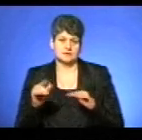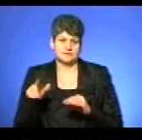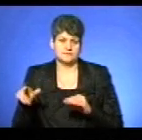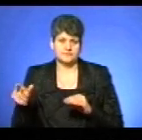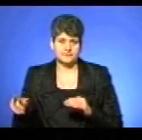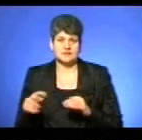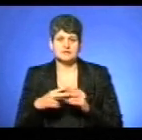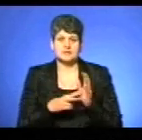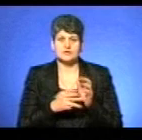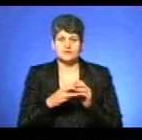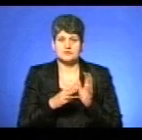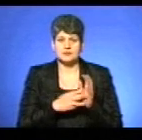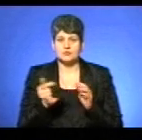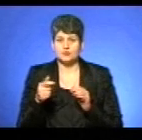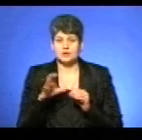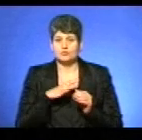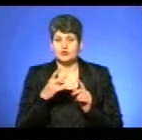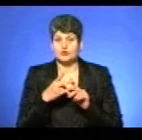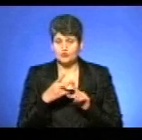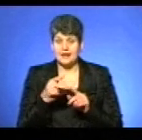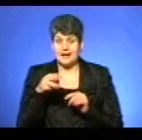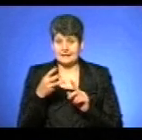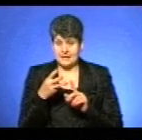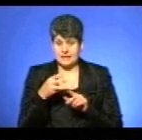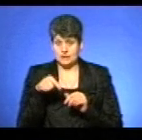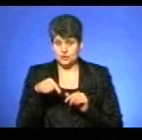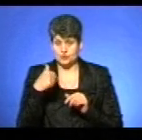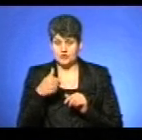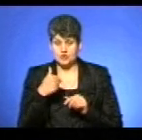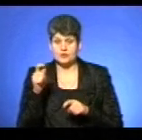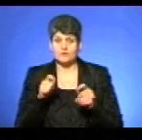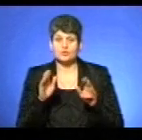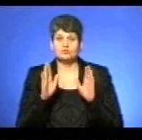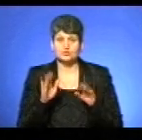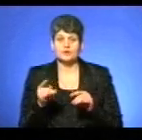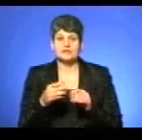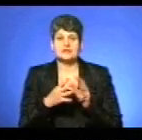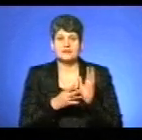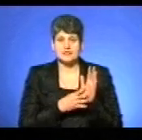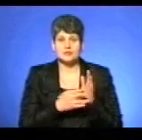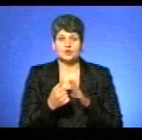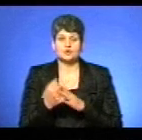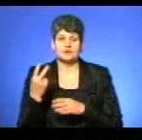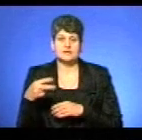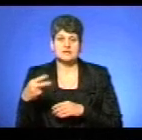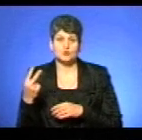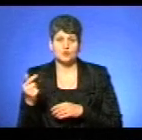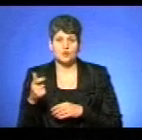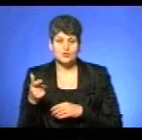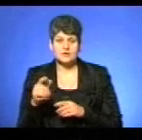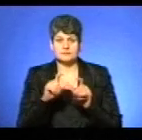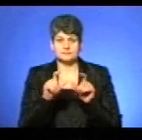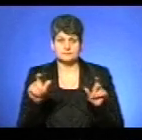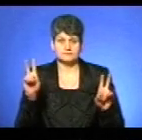грудня стартувала друга кінохвиля. Третій цьогорічний форум пройде у Тернополі з 19 до 22 грудня під